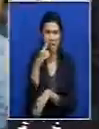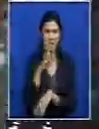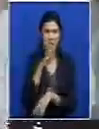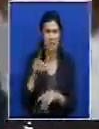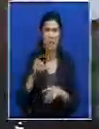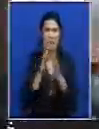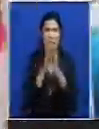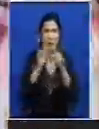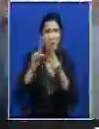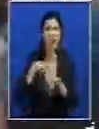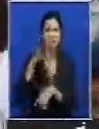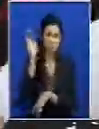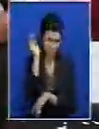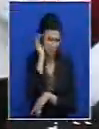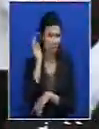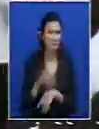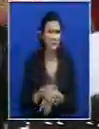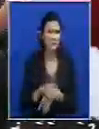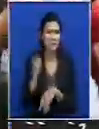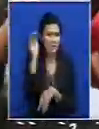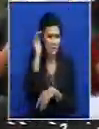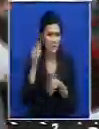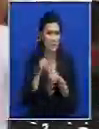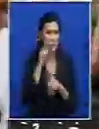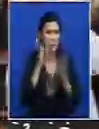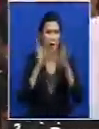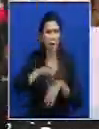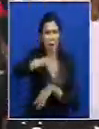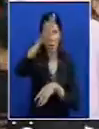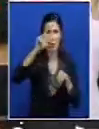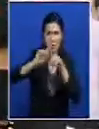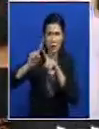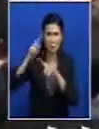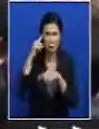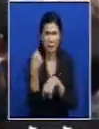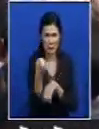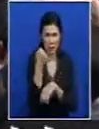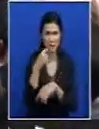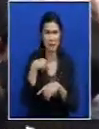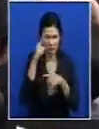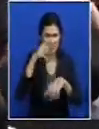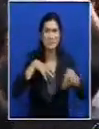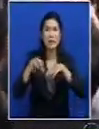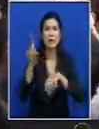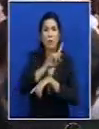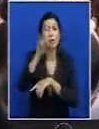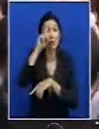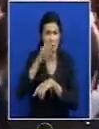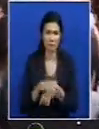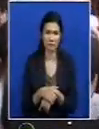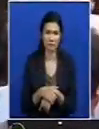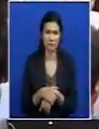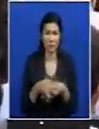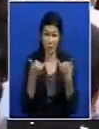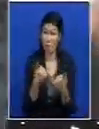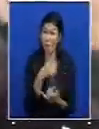จัดขึ้นในวันนี้ก็มีความเชื่อกันนะคะบอกว่าจะมีกิจยานุภาพเข้มแข็งมากก็เลยจัดขึ้นในวันเสาร์นี่แหละค่ะ ครับเรามาลองดู